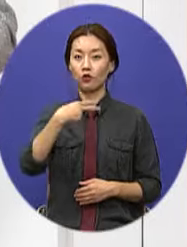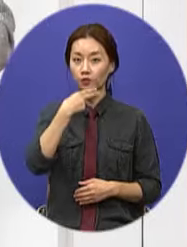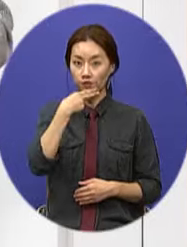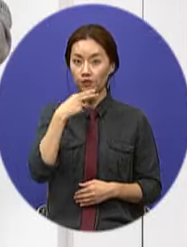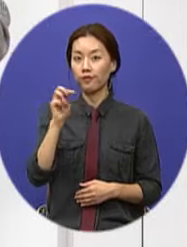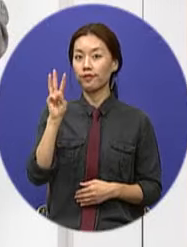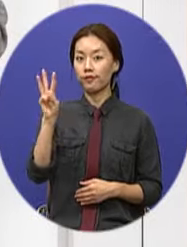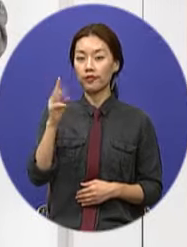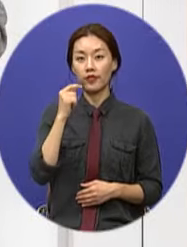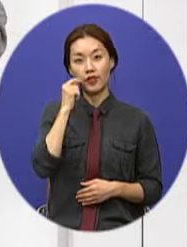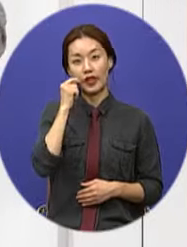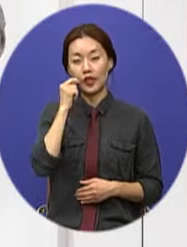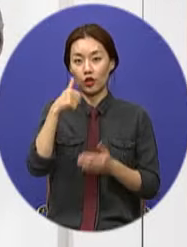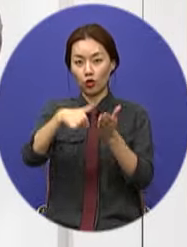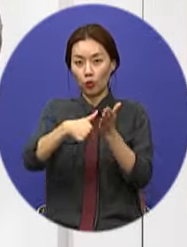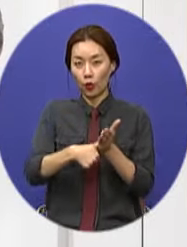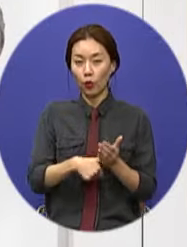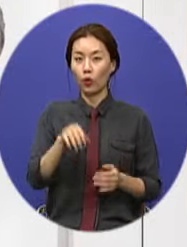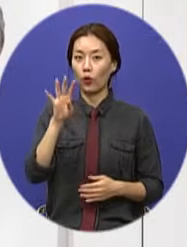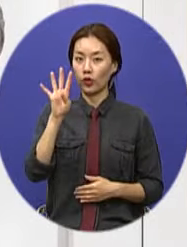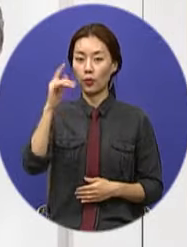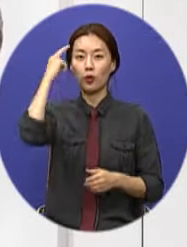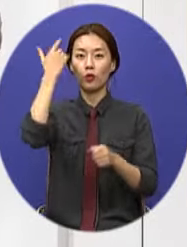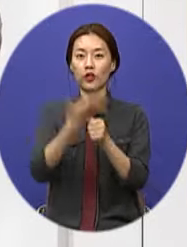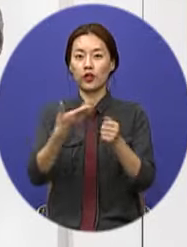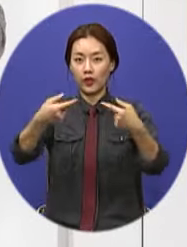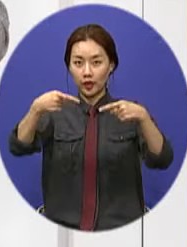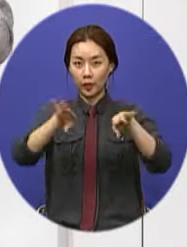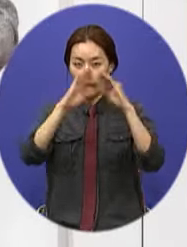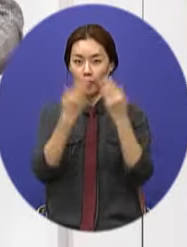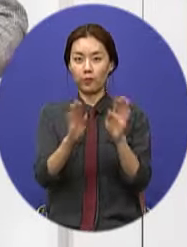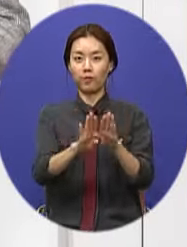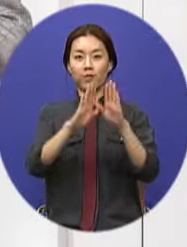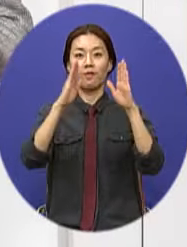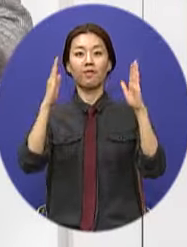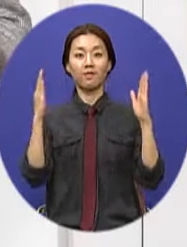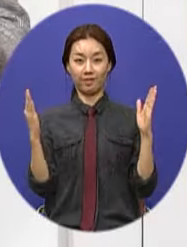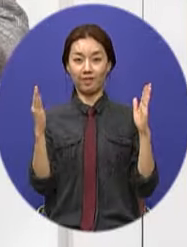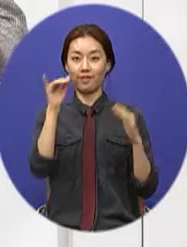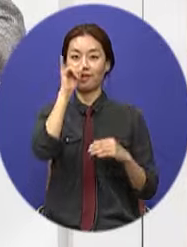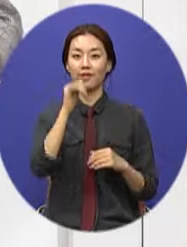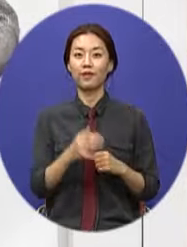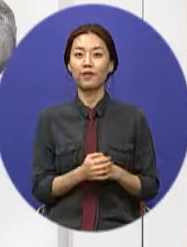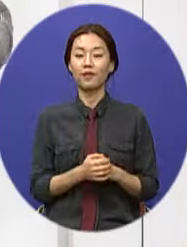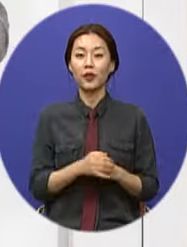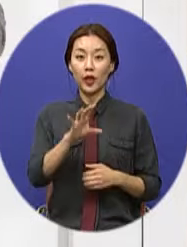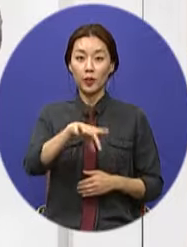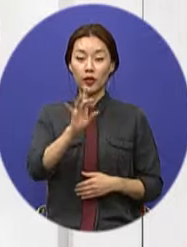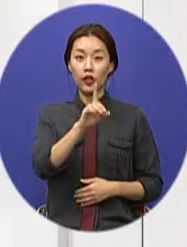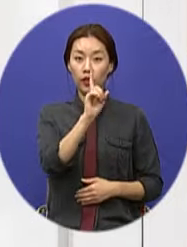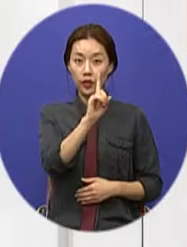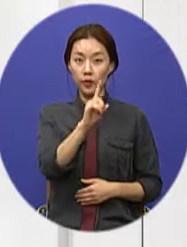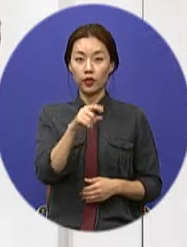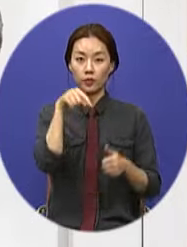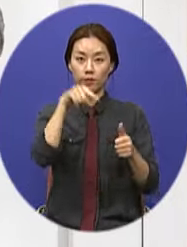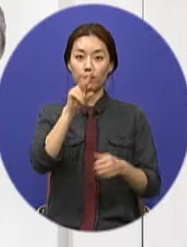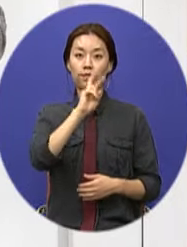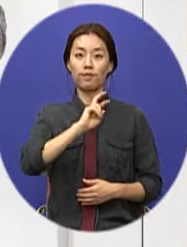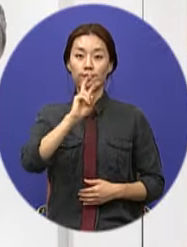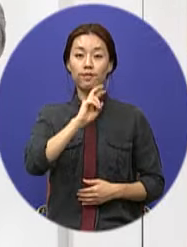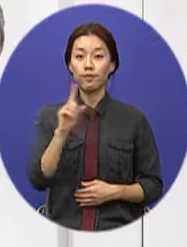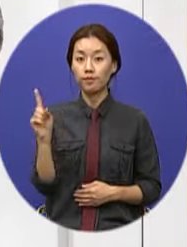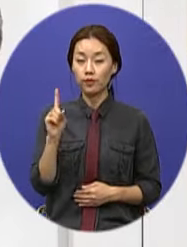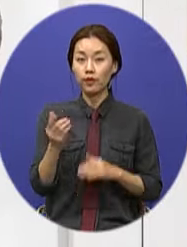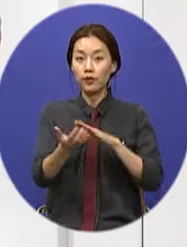3번 인기상 투표, 4번 퀴즈 참여까지 문이 활짝 열려 있는데요. 네. 자, 먼저 1번 지정곡 노래 부르기는